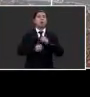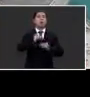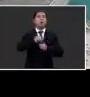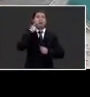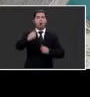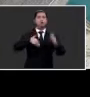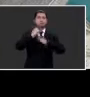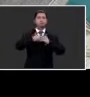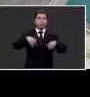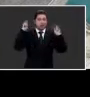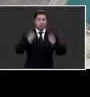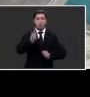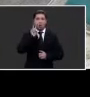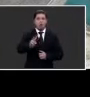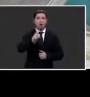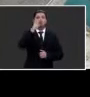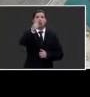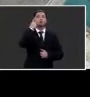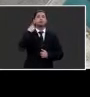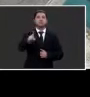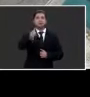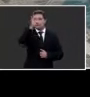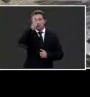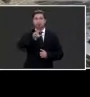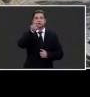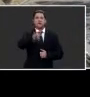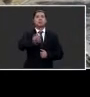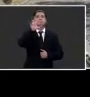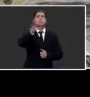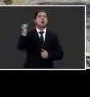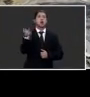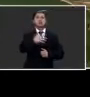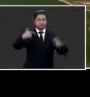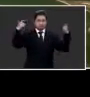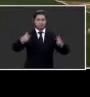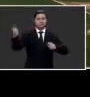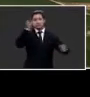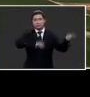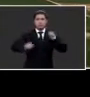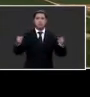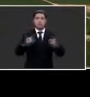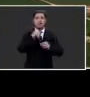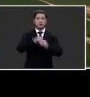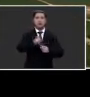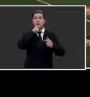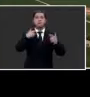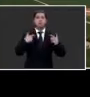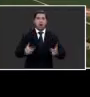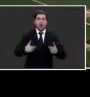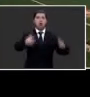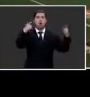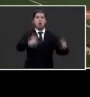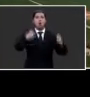inşa ettiğimiz 9.585 tesis sayesinde baraj ve